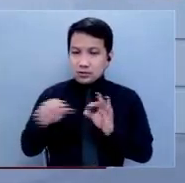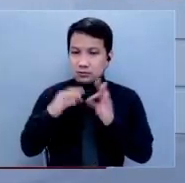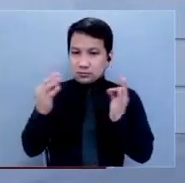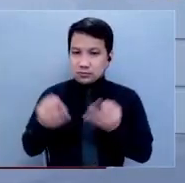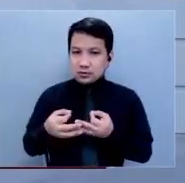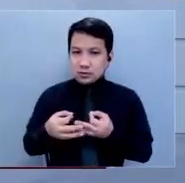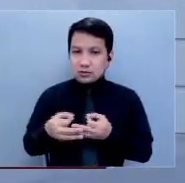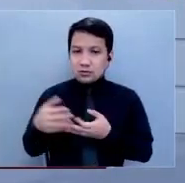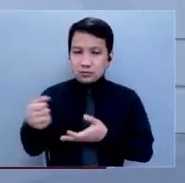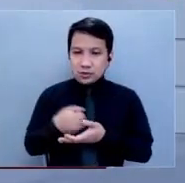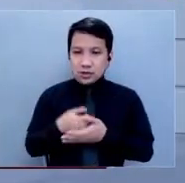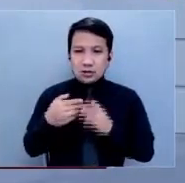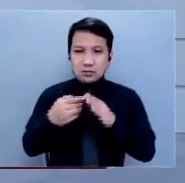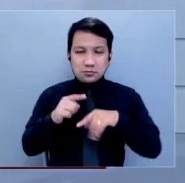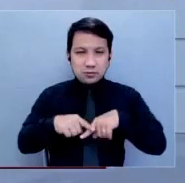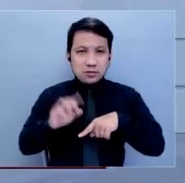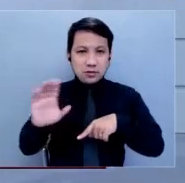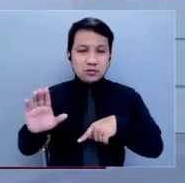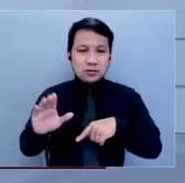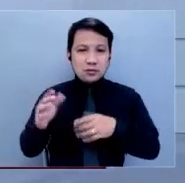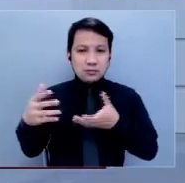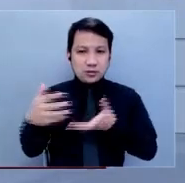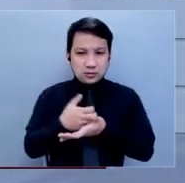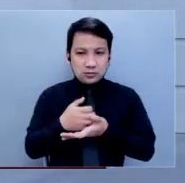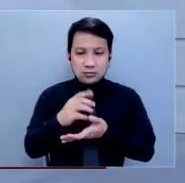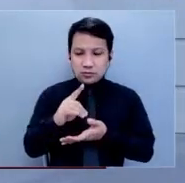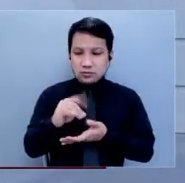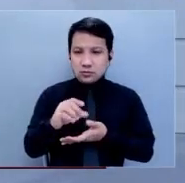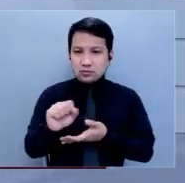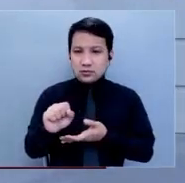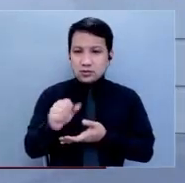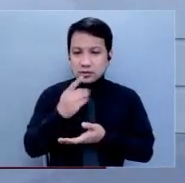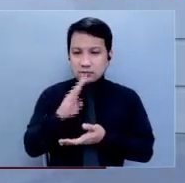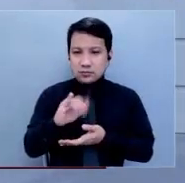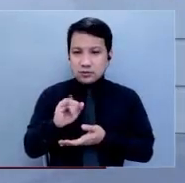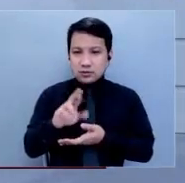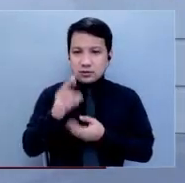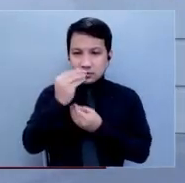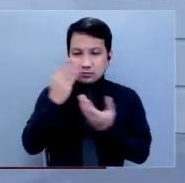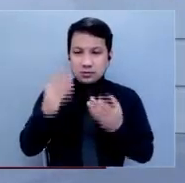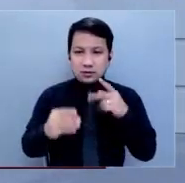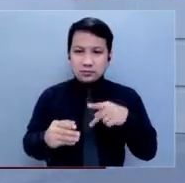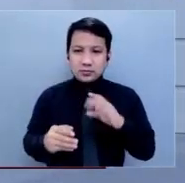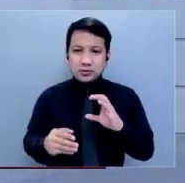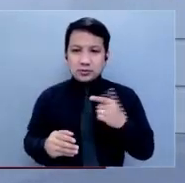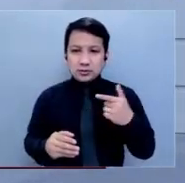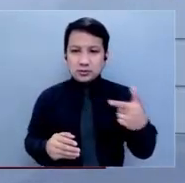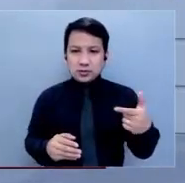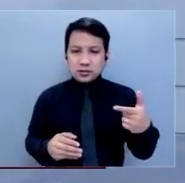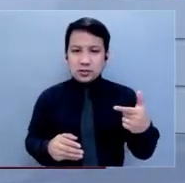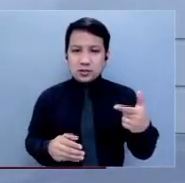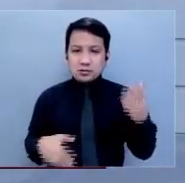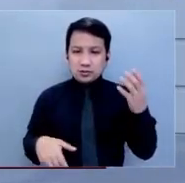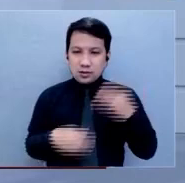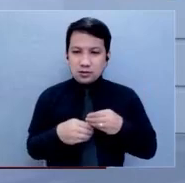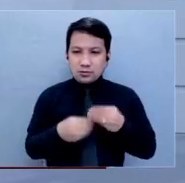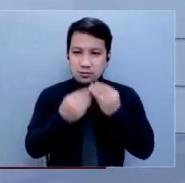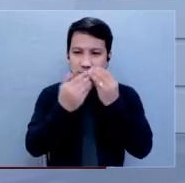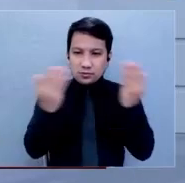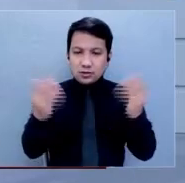mana base sa sari-saring dokumentong nakalap ng BIR at ng PCGG. Ngayon, maliban po dyan, meron